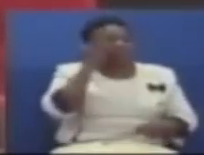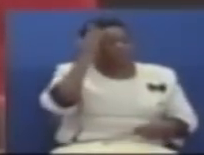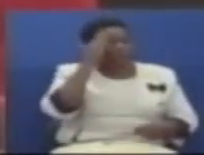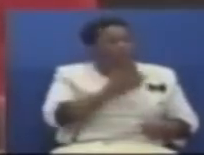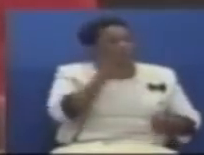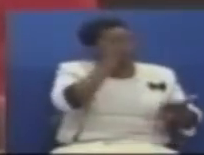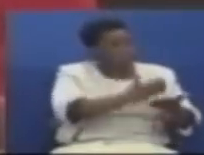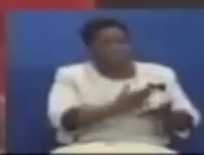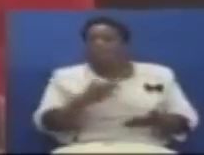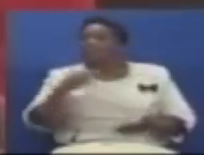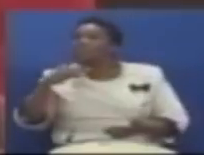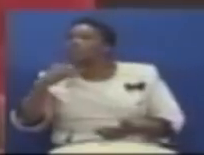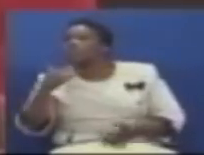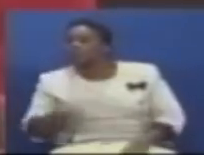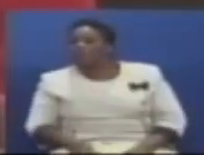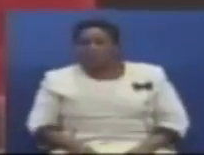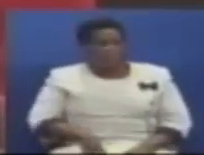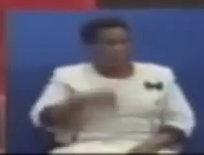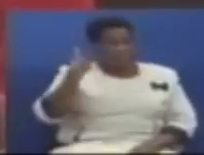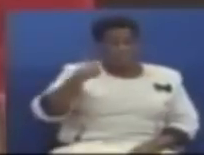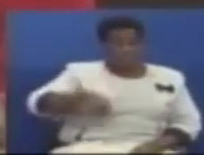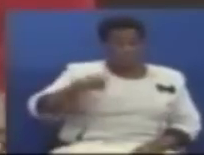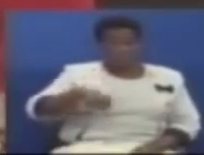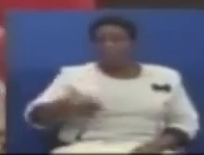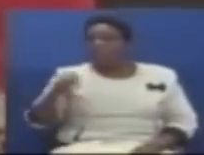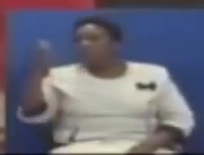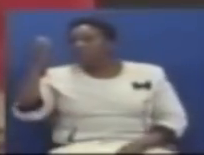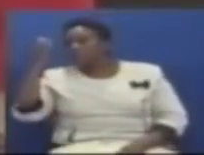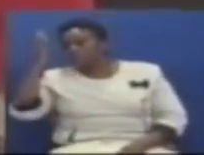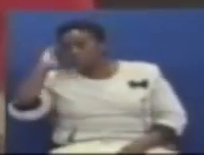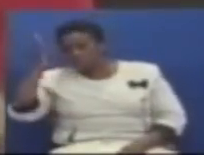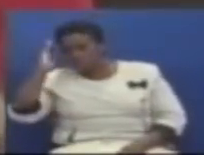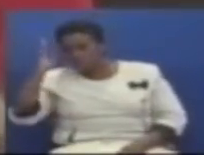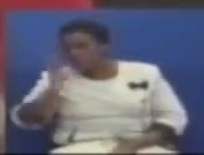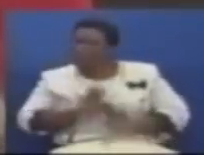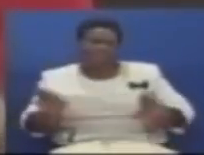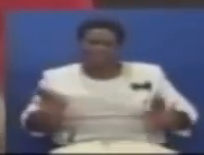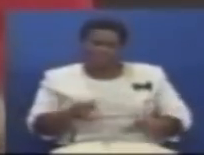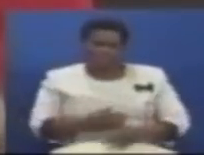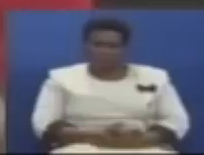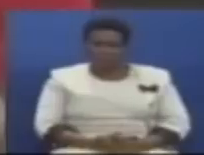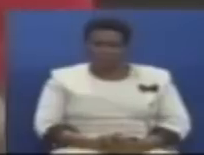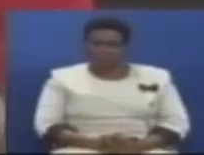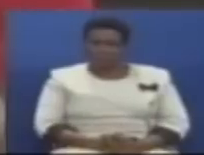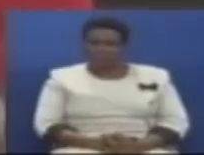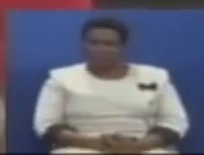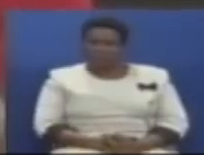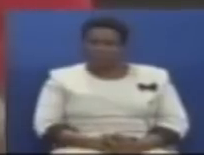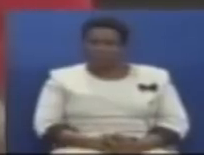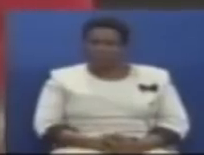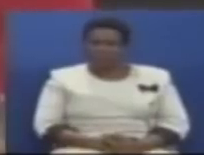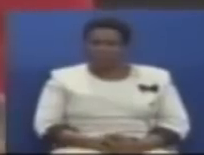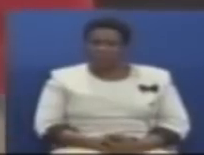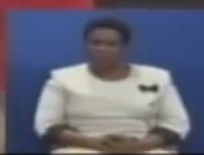uongo, nyeupe na nyeusi. Ndio kazi yake hiyo hiyo tu. Mheshimiwa mwenyekiti,